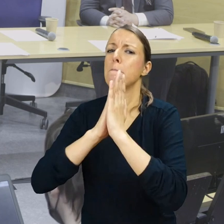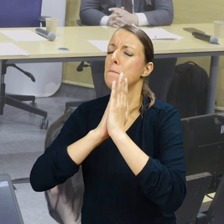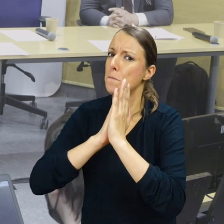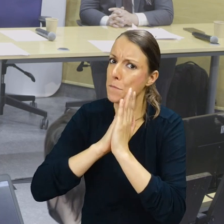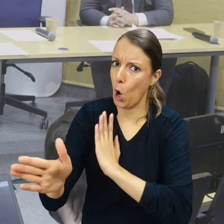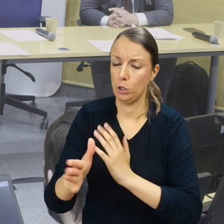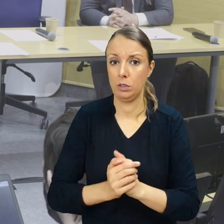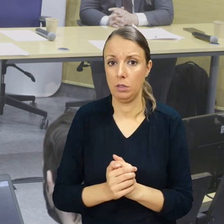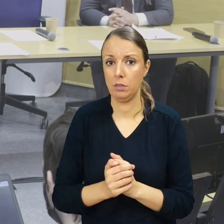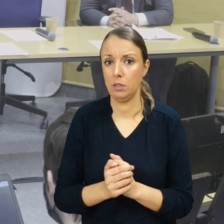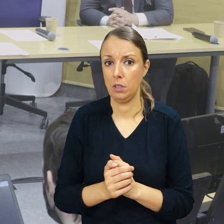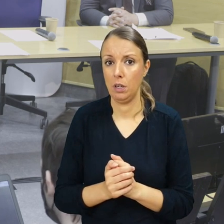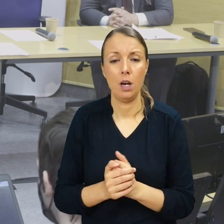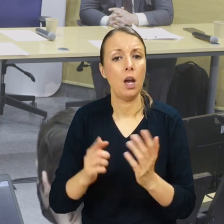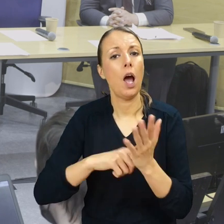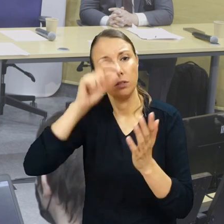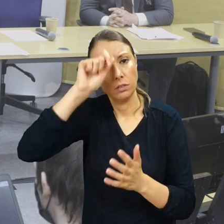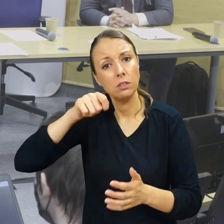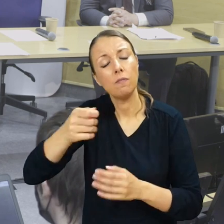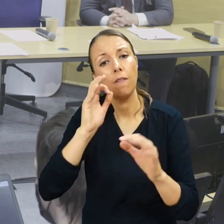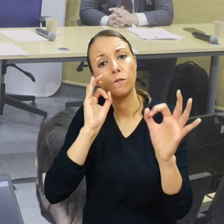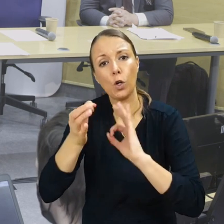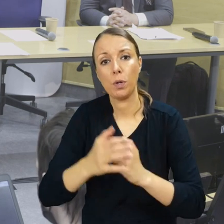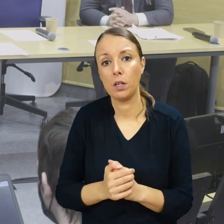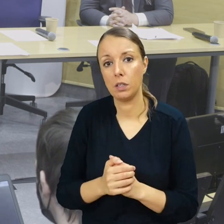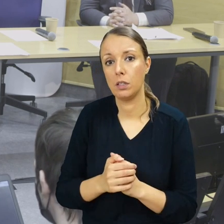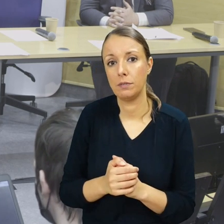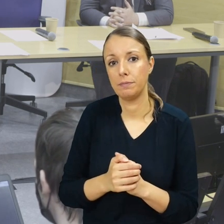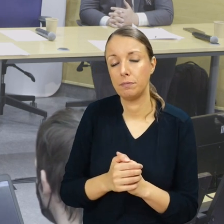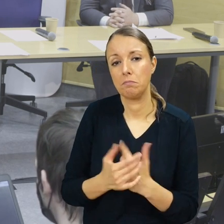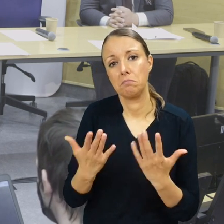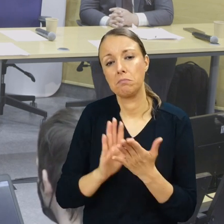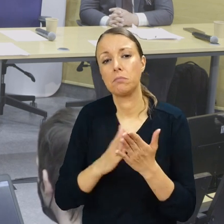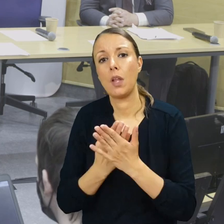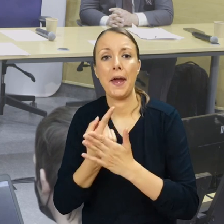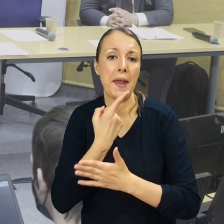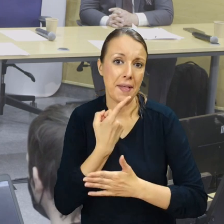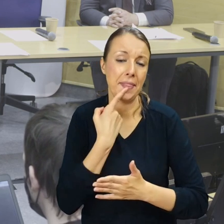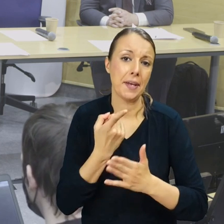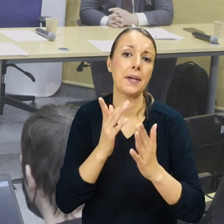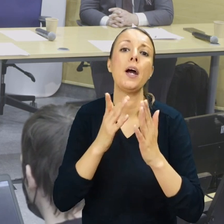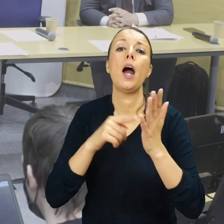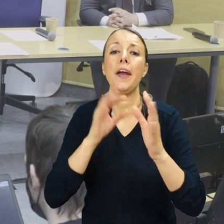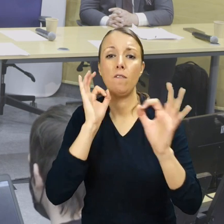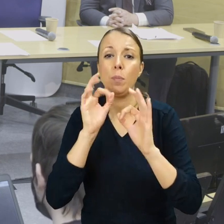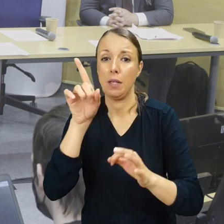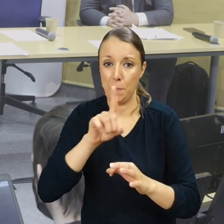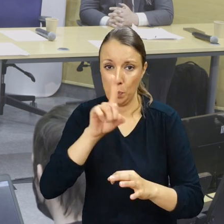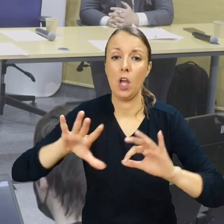nazwiemy informację, pójdziemy z kontekstem językowym, potraktujemy informację publiczną jako